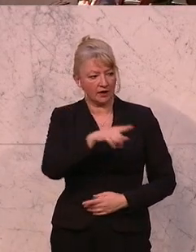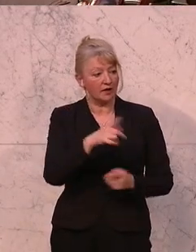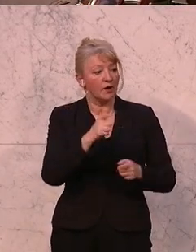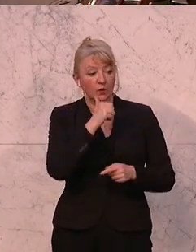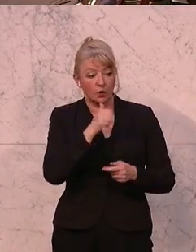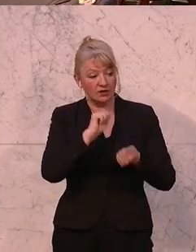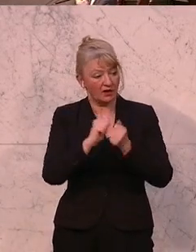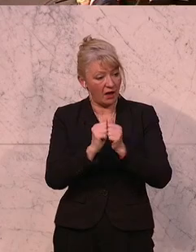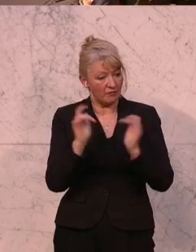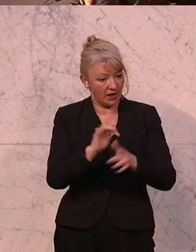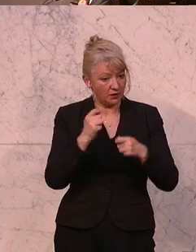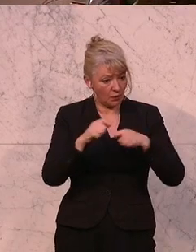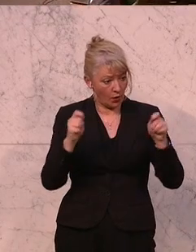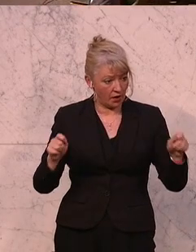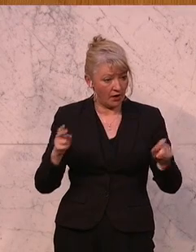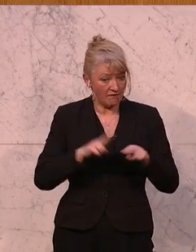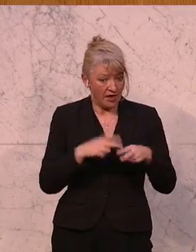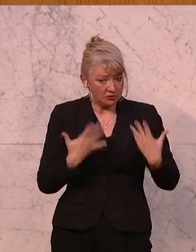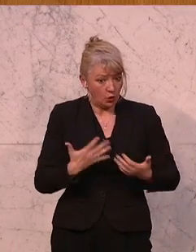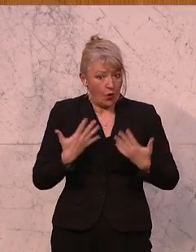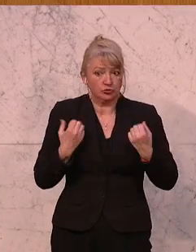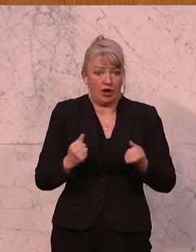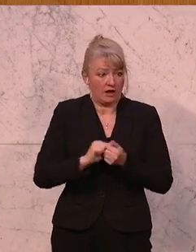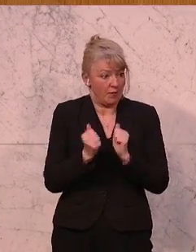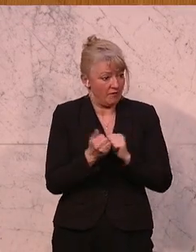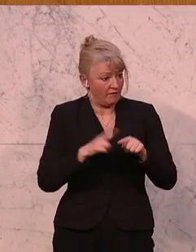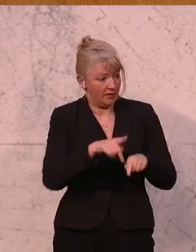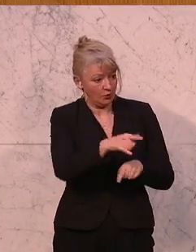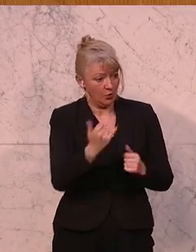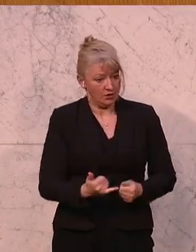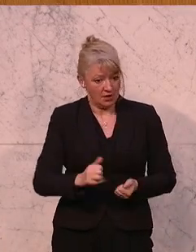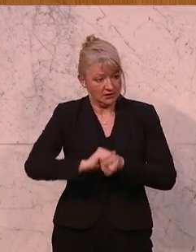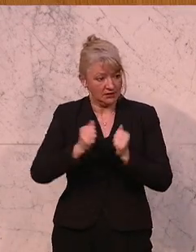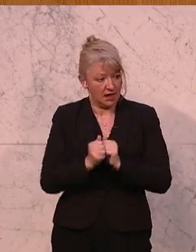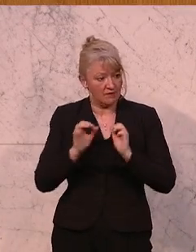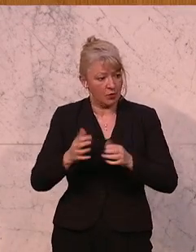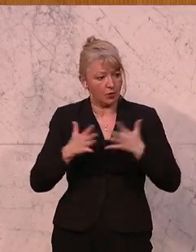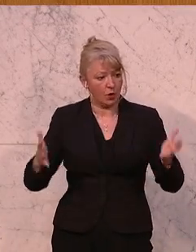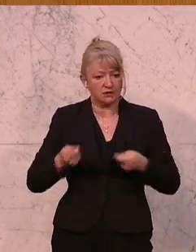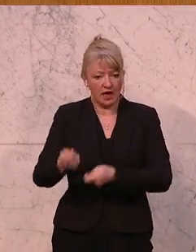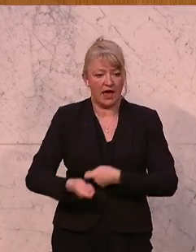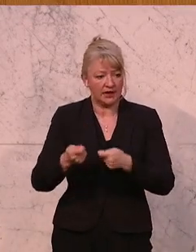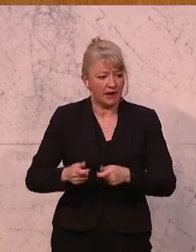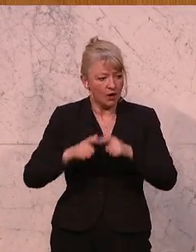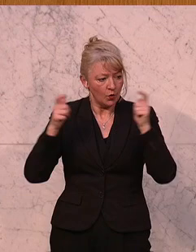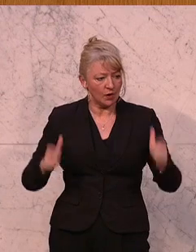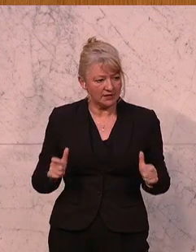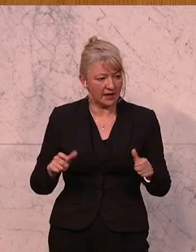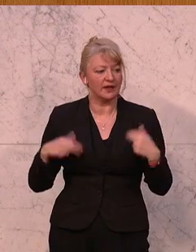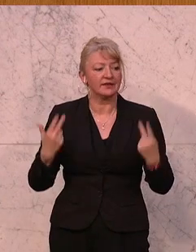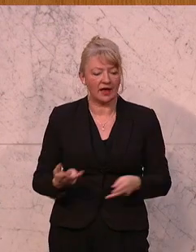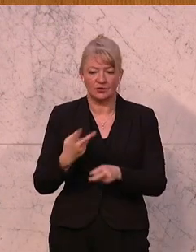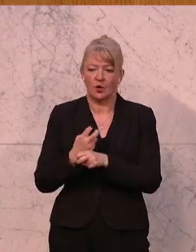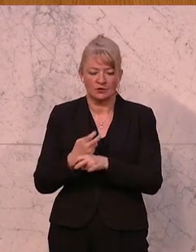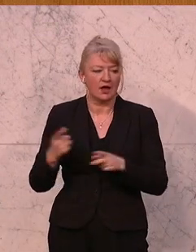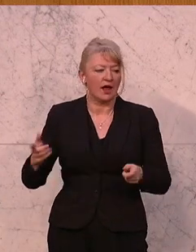Teuerung nur so ansatzweise so kämpferisch gewesen wären wie du jetzt im Kampf für die großen Agrarkonzerne, dann hätten sich die Österreicherinnen und Österreicher in den letzten